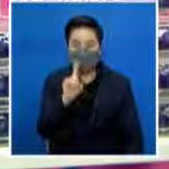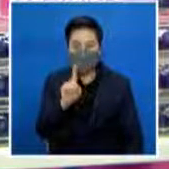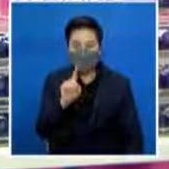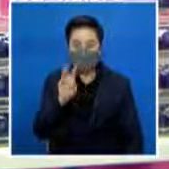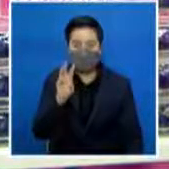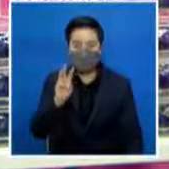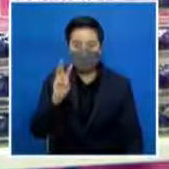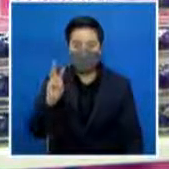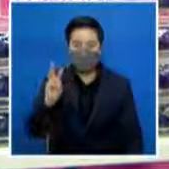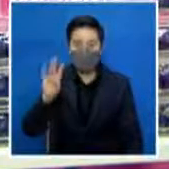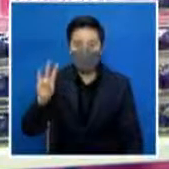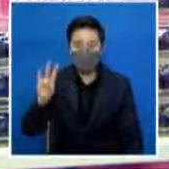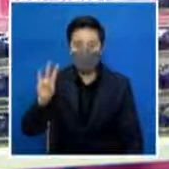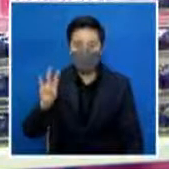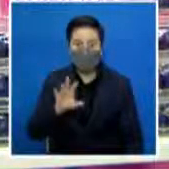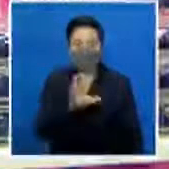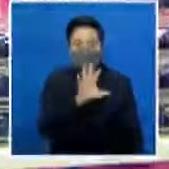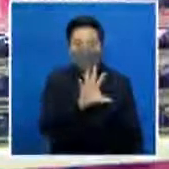5071667